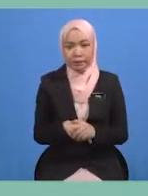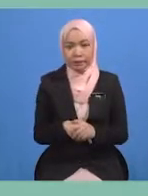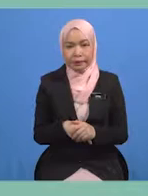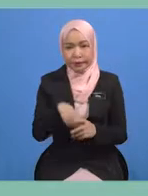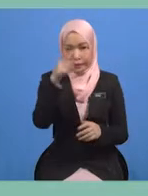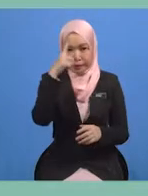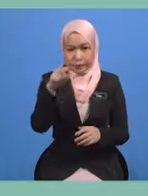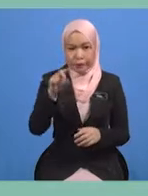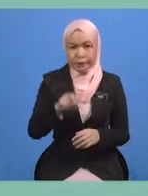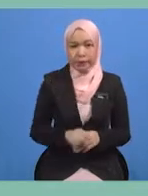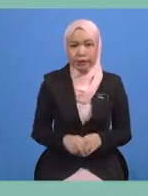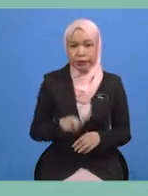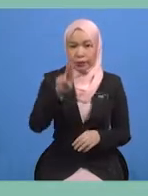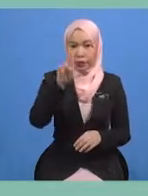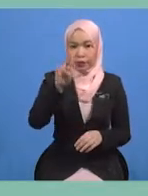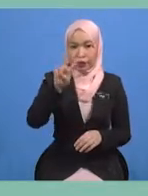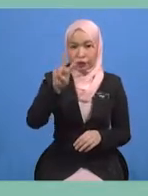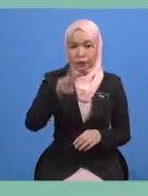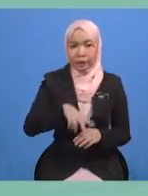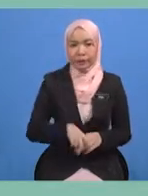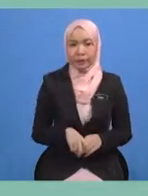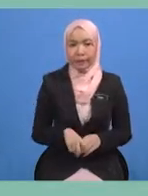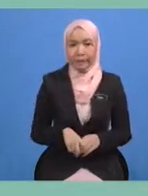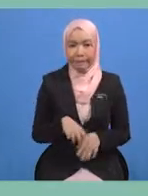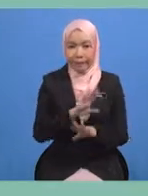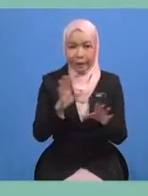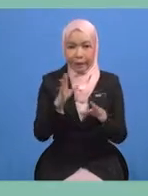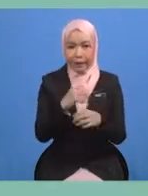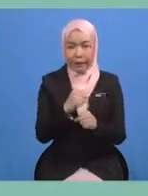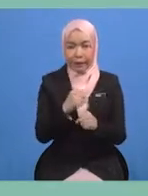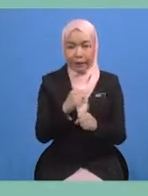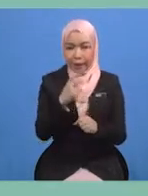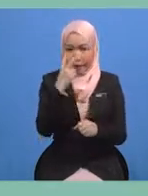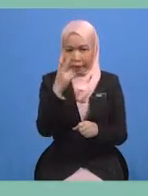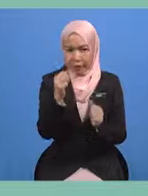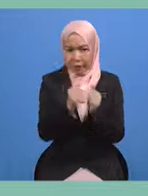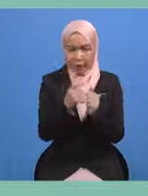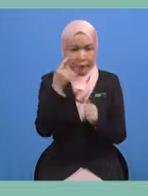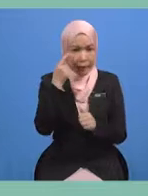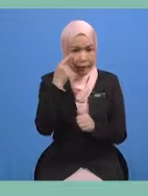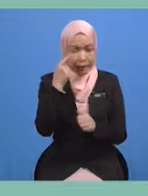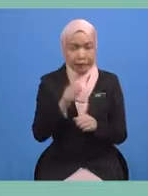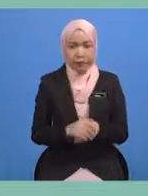Bagi sinar ultra ungu, tidak dapat dilihat oleh mata.